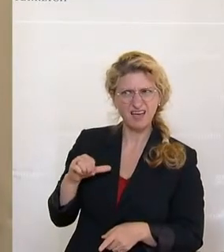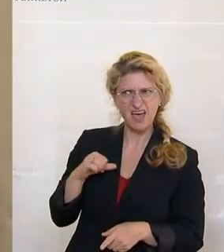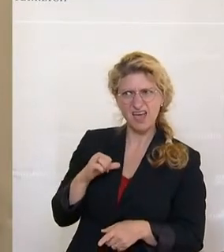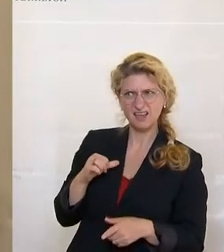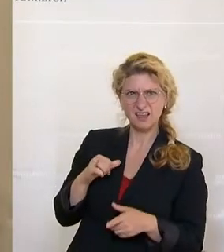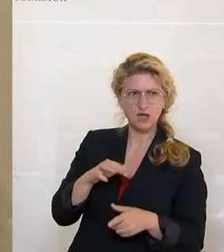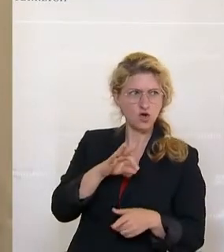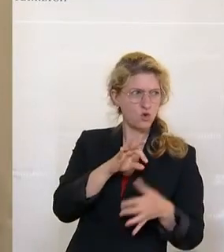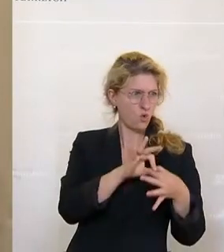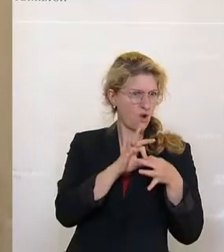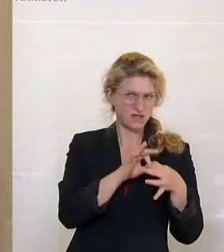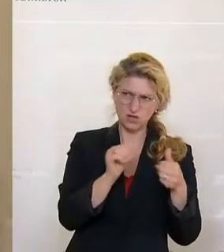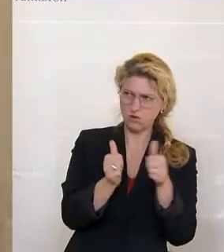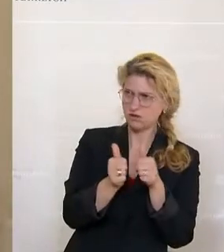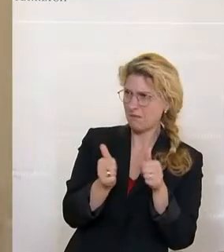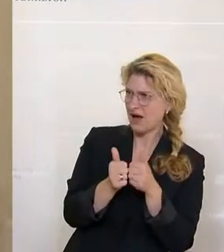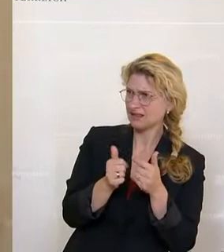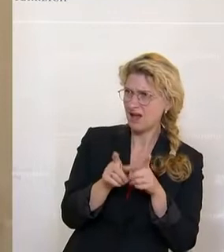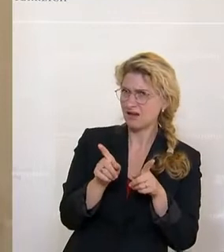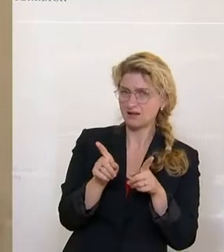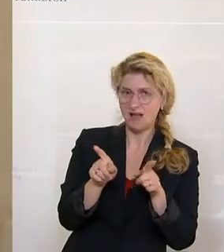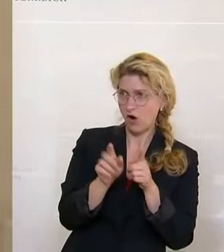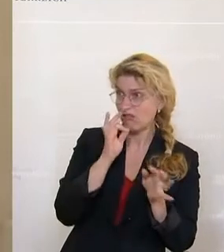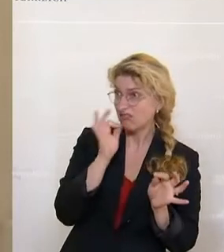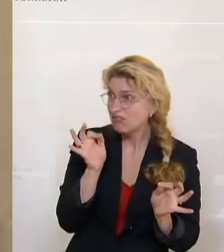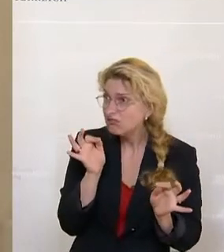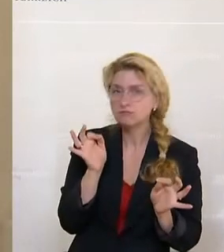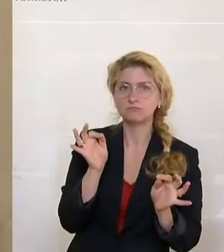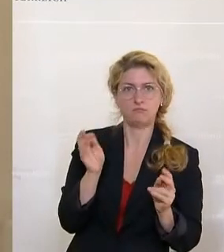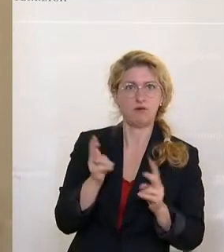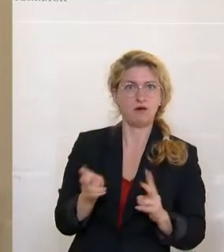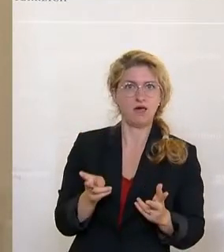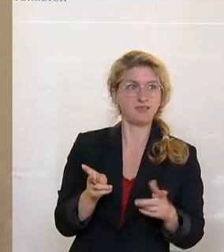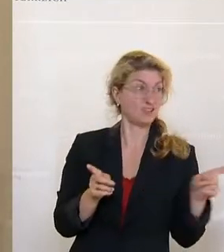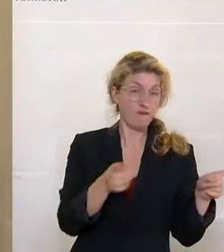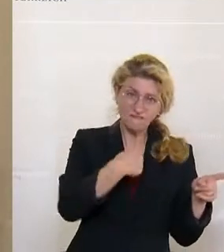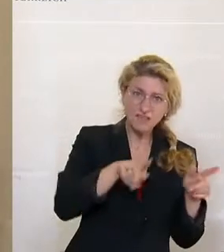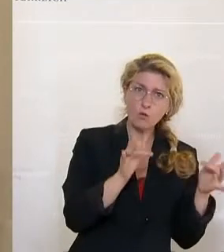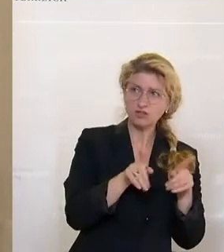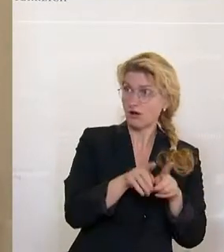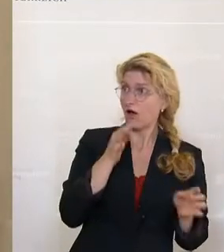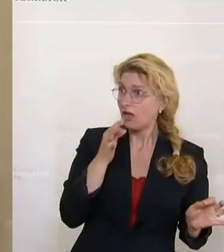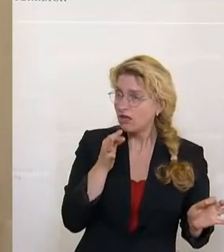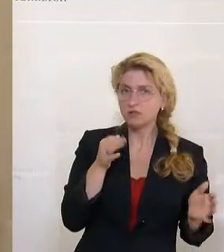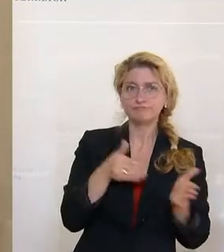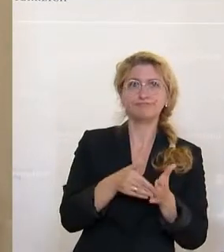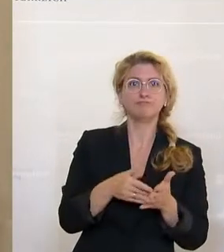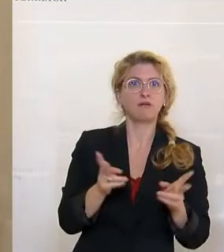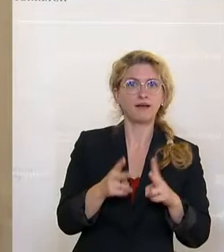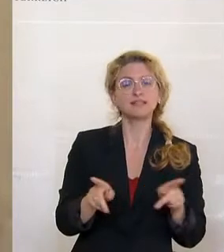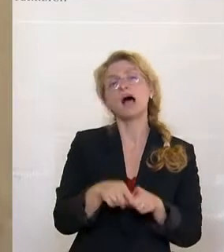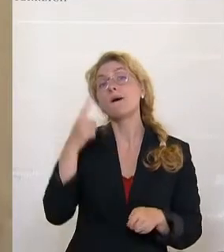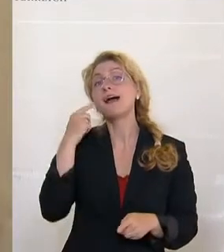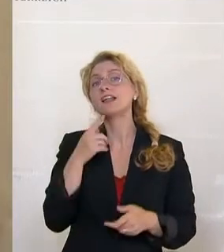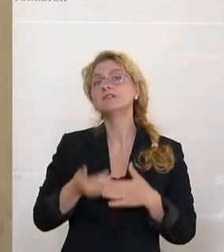Koalitionspartnerfraktion, die Grünen, noch wie eine einzige Frage an den Kanzler stellen durften. Und ich erinnere auch an Wolfgang Sobotka als